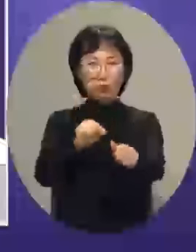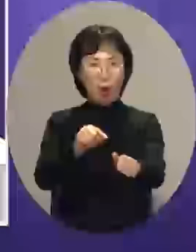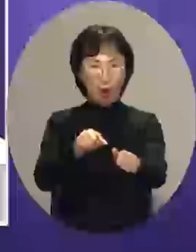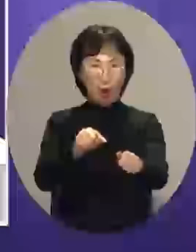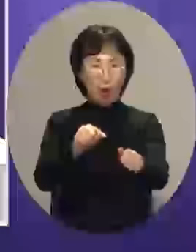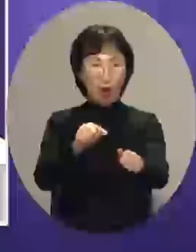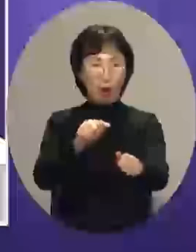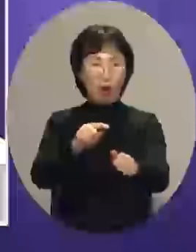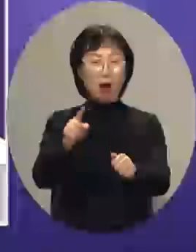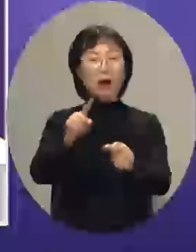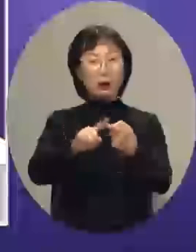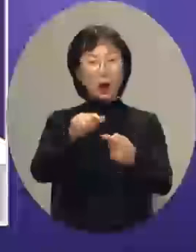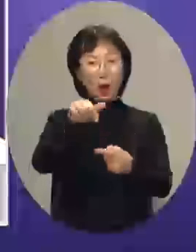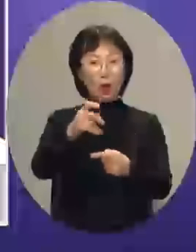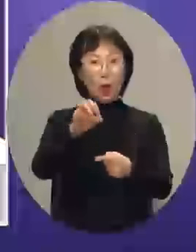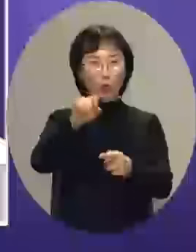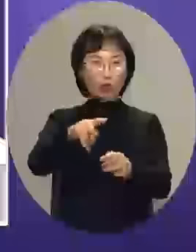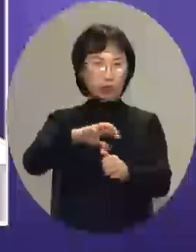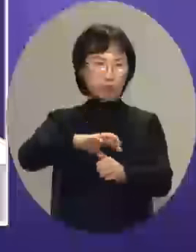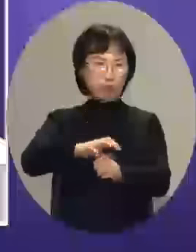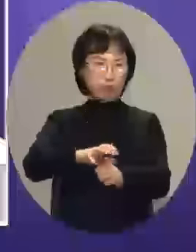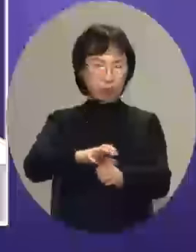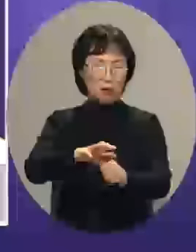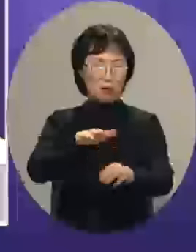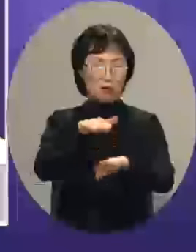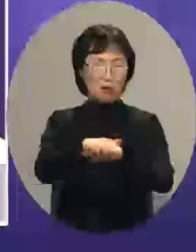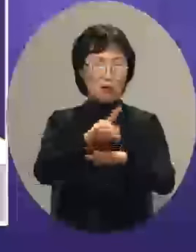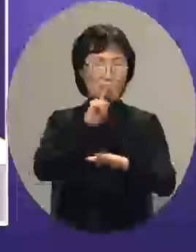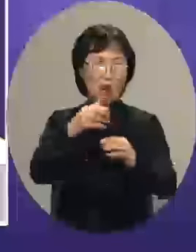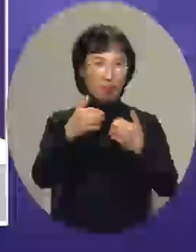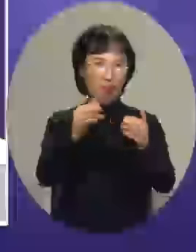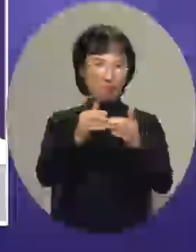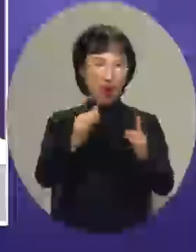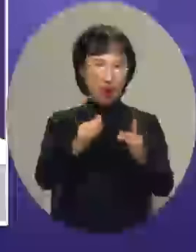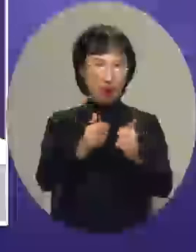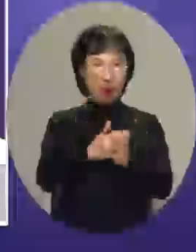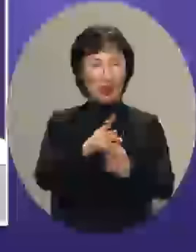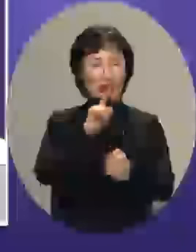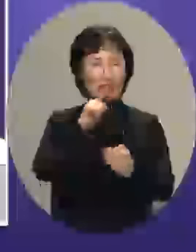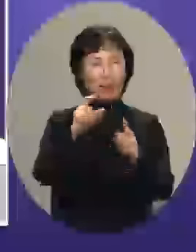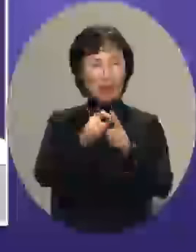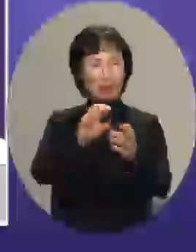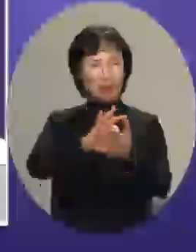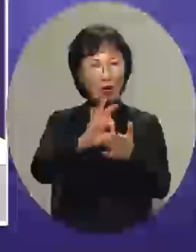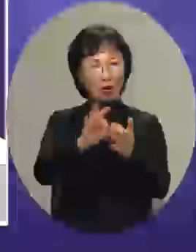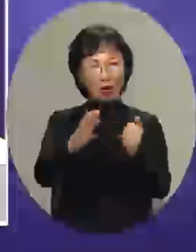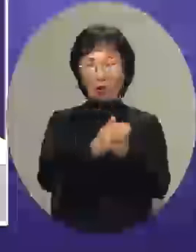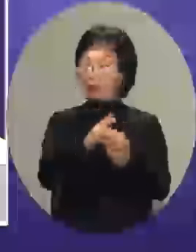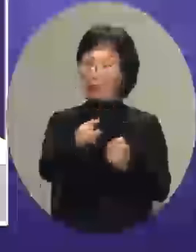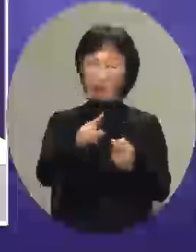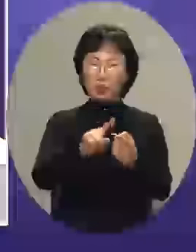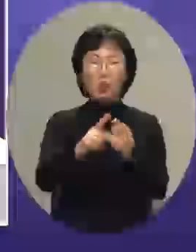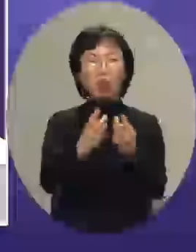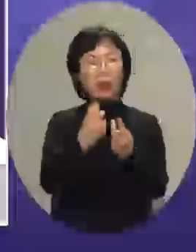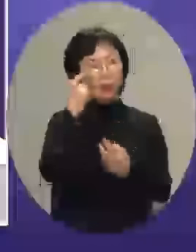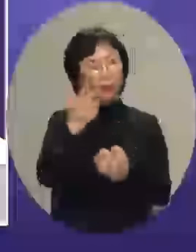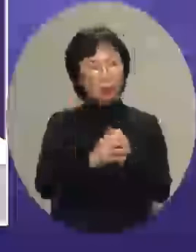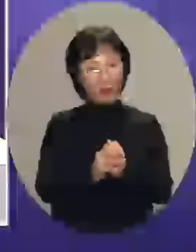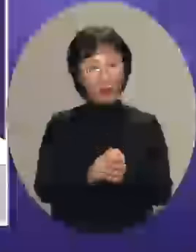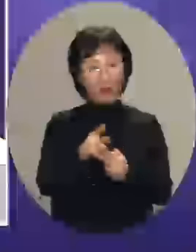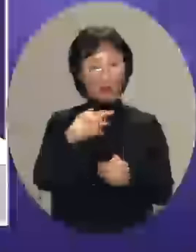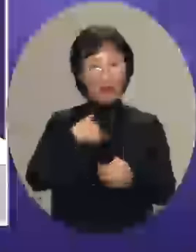압박하는 발언을 쏟아내고 있습니다. 그 의사 표현에 대해서 어떻게 생각하십니까? 저는 생각할 때 법과 원칙대로 다